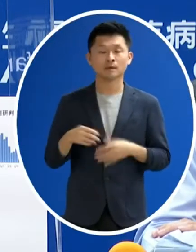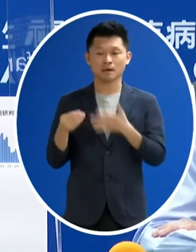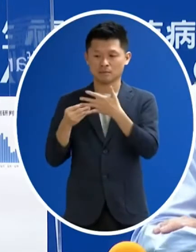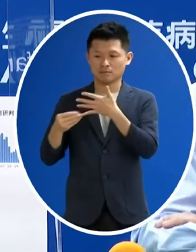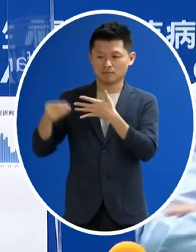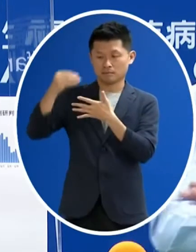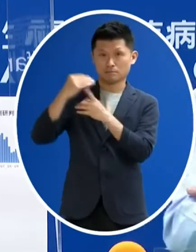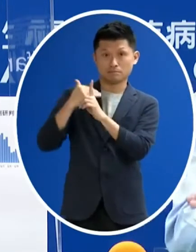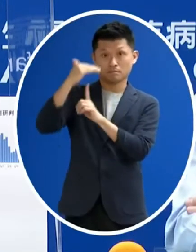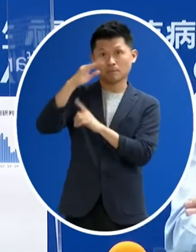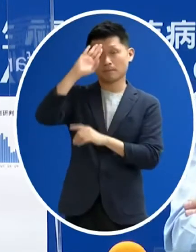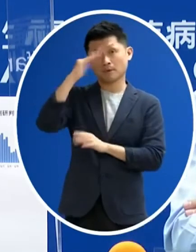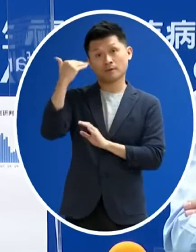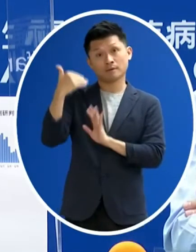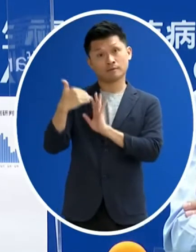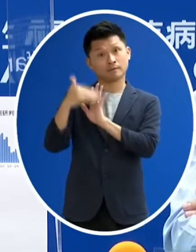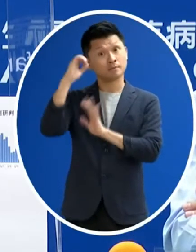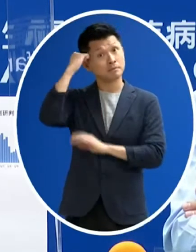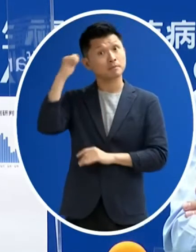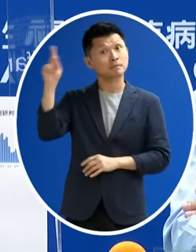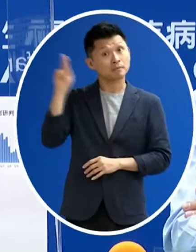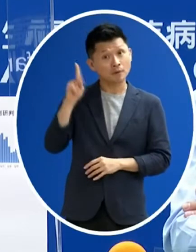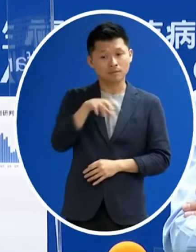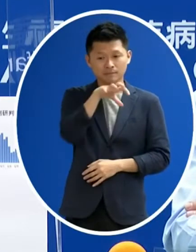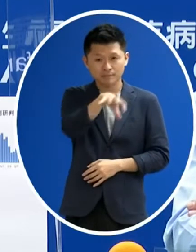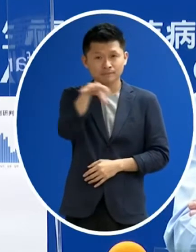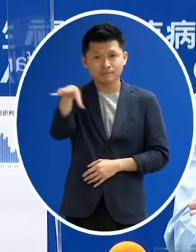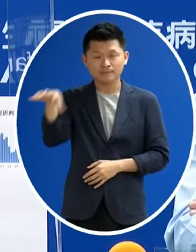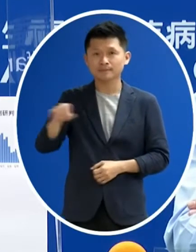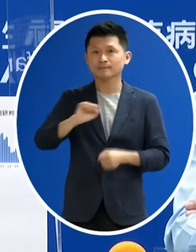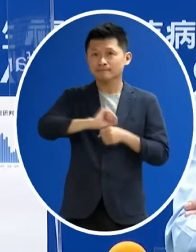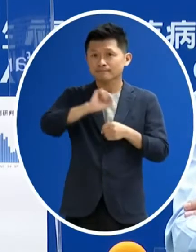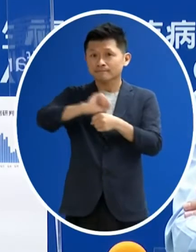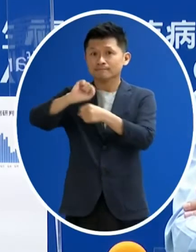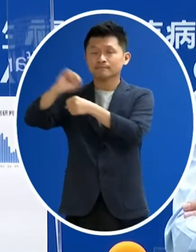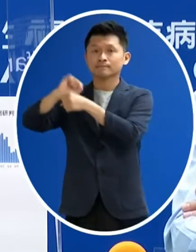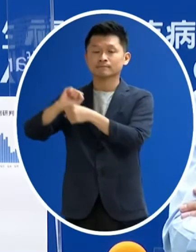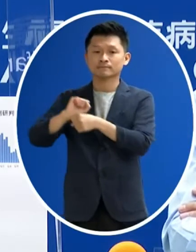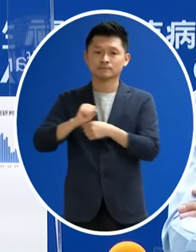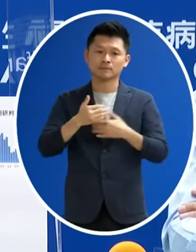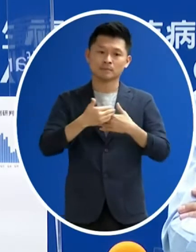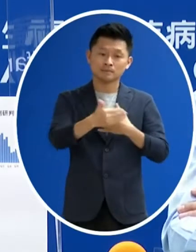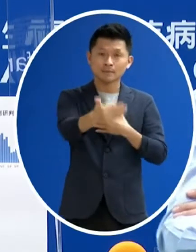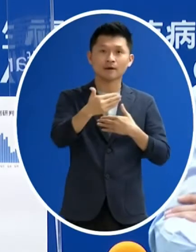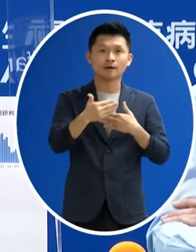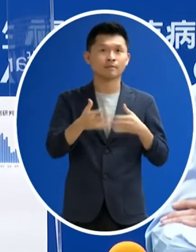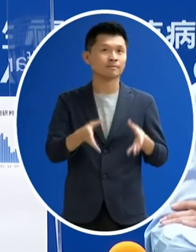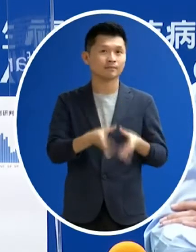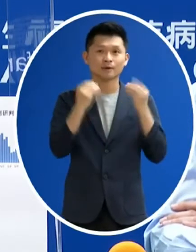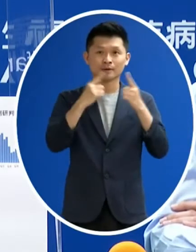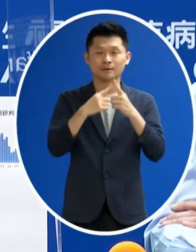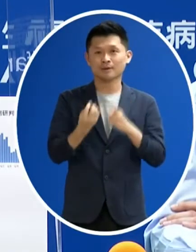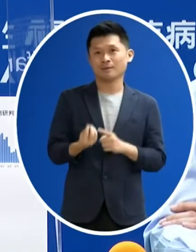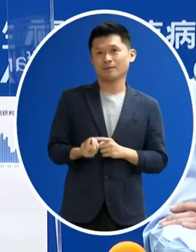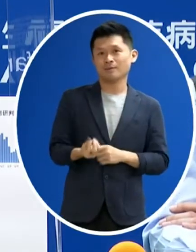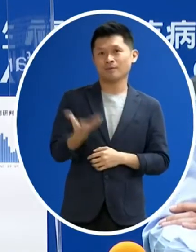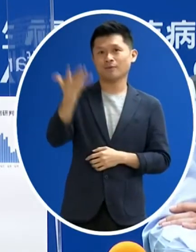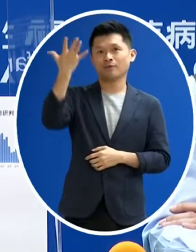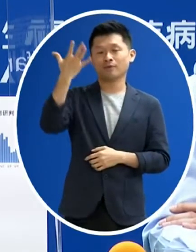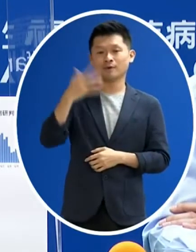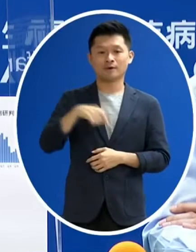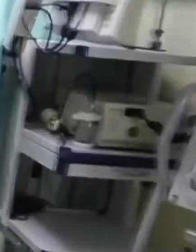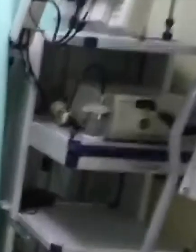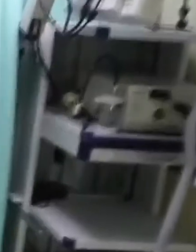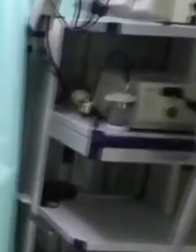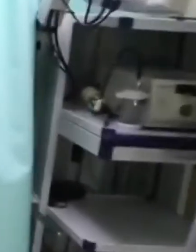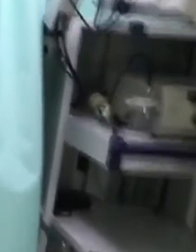防疫旅馆，这样的一个量能，也因为有隔离的就解隔离的人比较多，这个压力也变得比